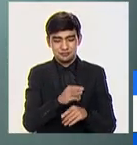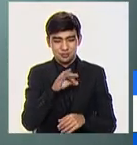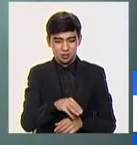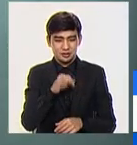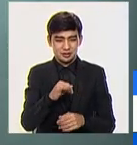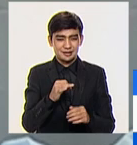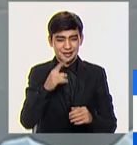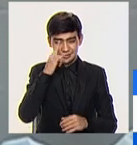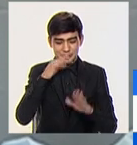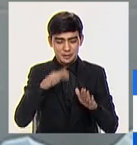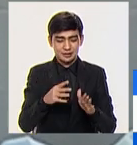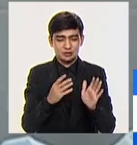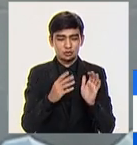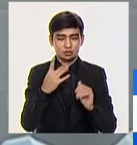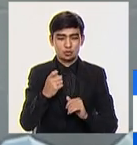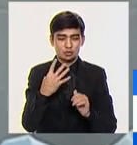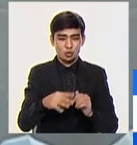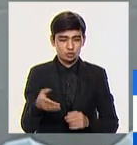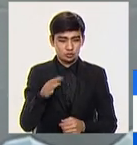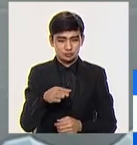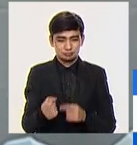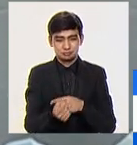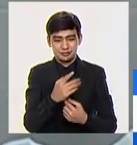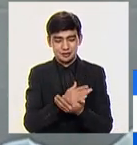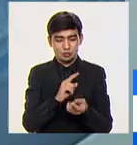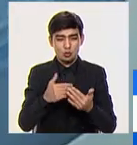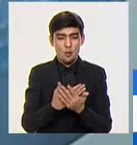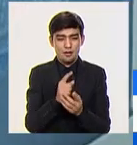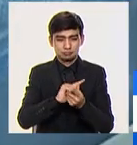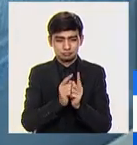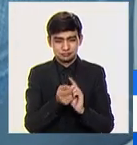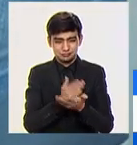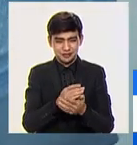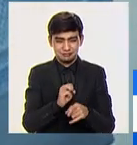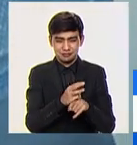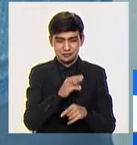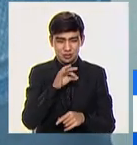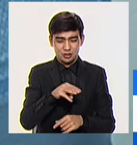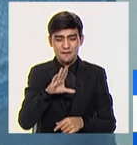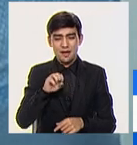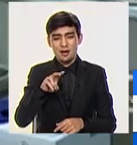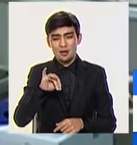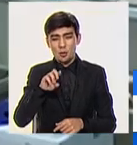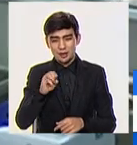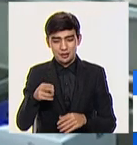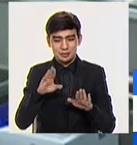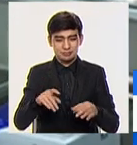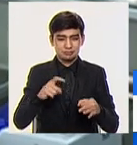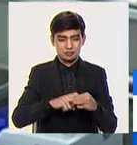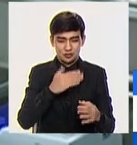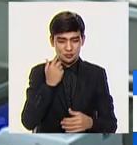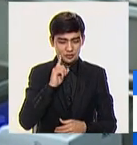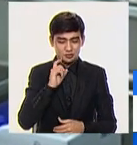140 таковых, среди них азиатские и европейские. Новые мутации, которые выделили в Великобритании, пока не зарегистрировали. В